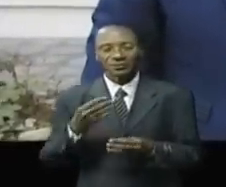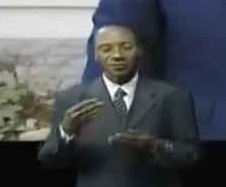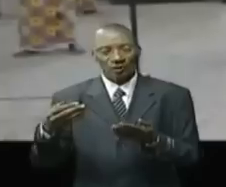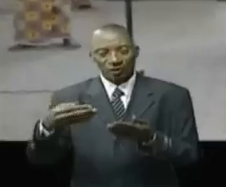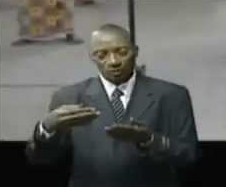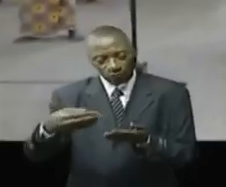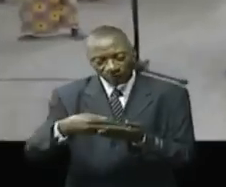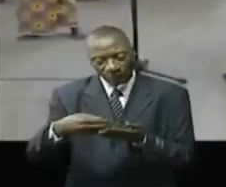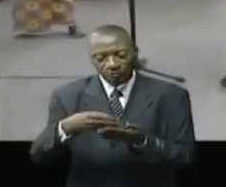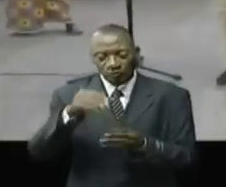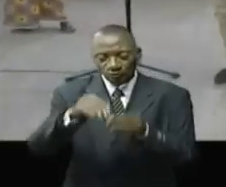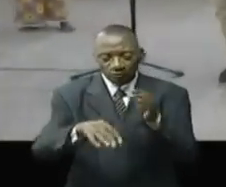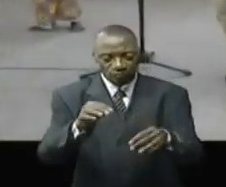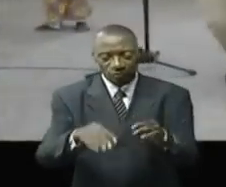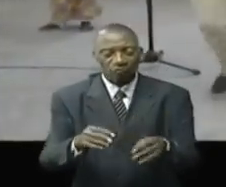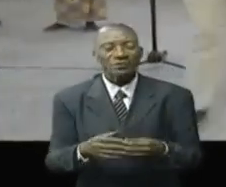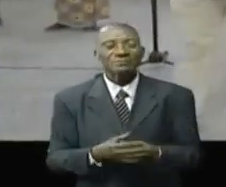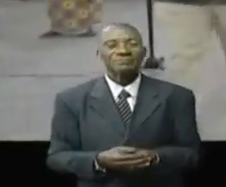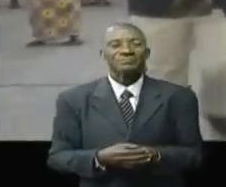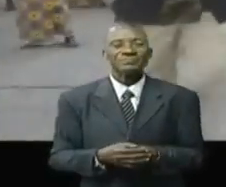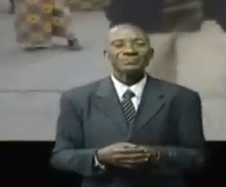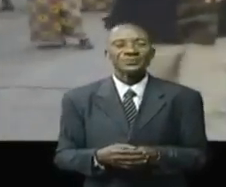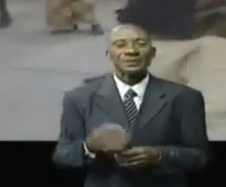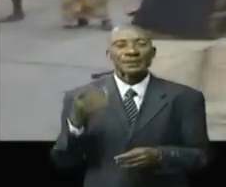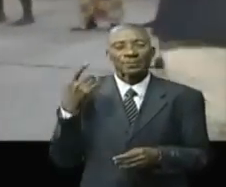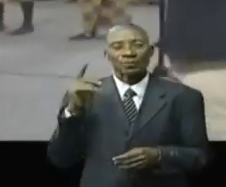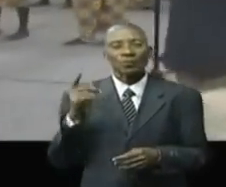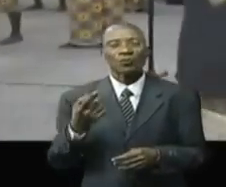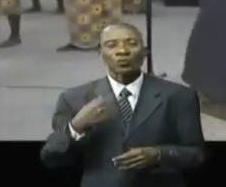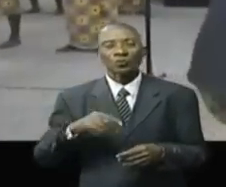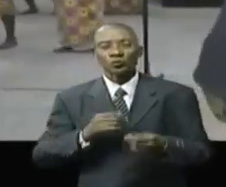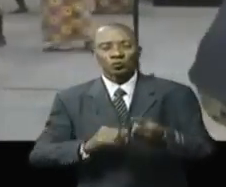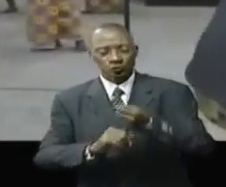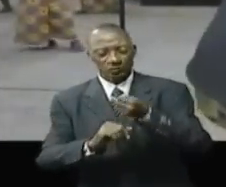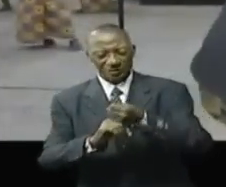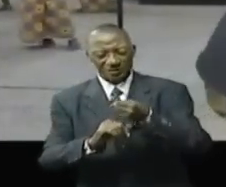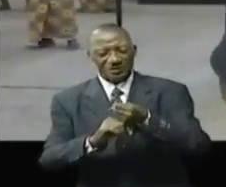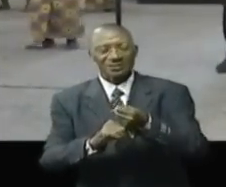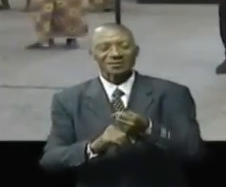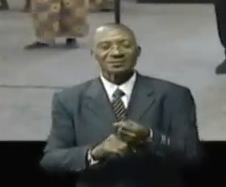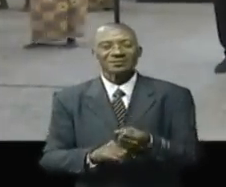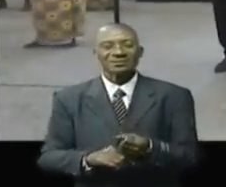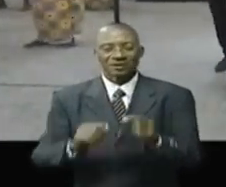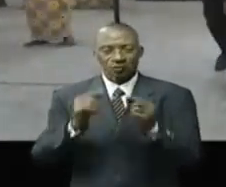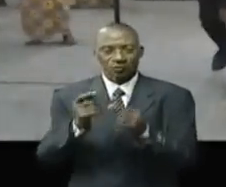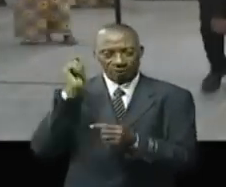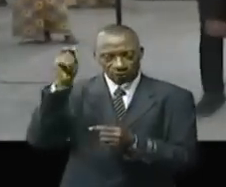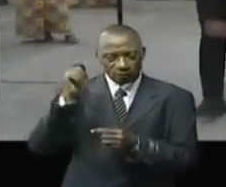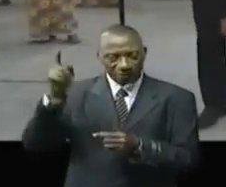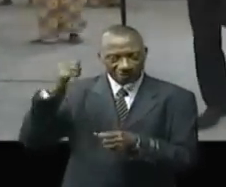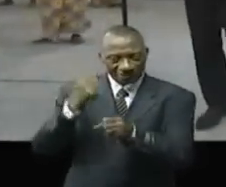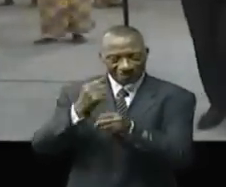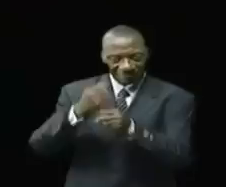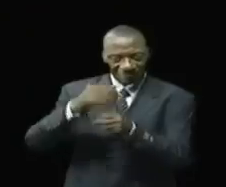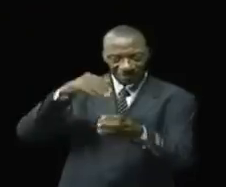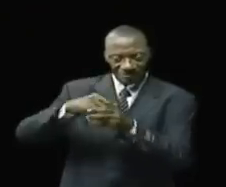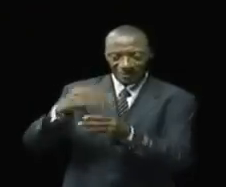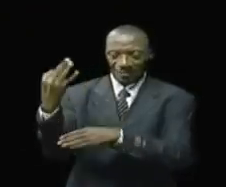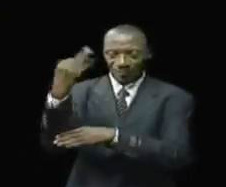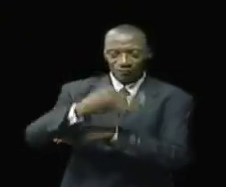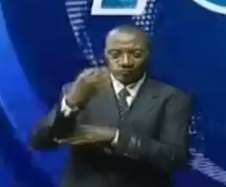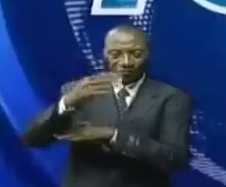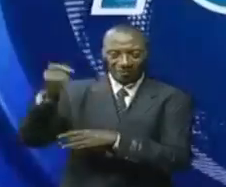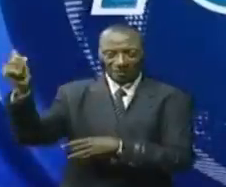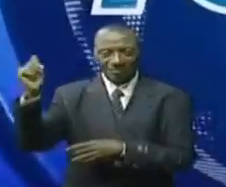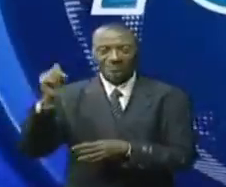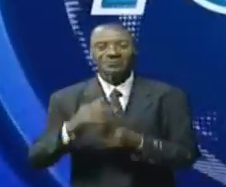puissions mobiliser à la fois la jeunesse à la prière et aussi faire...